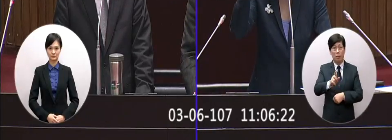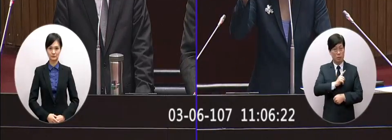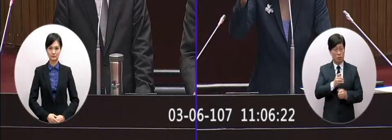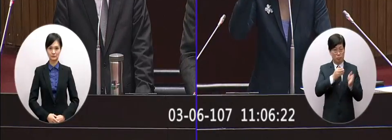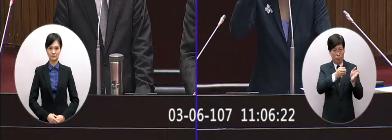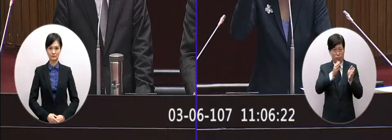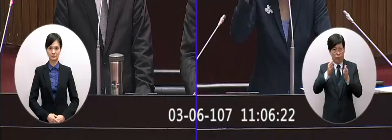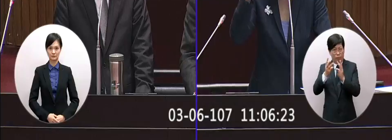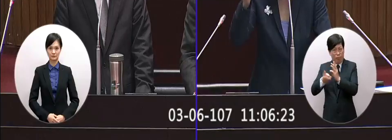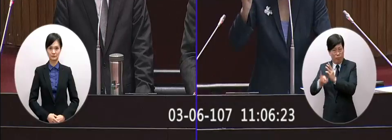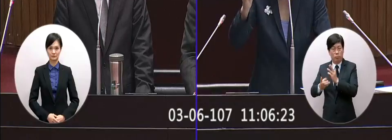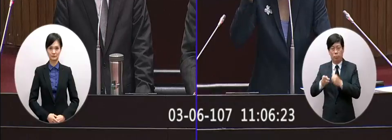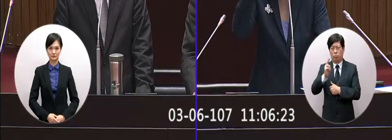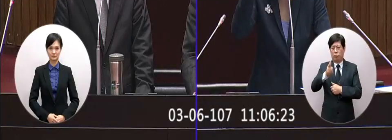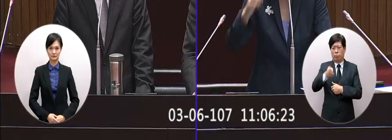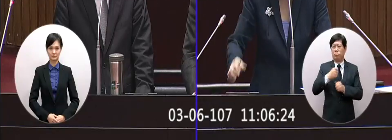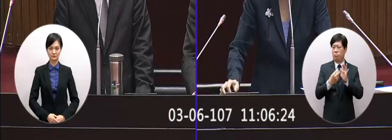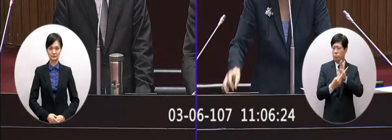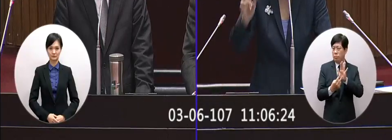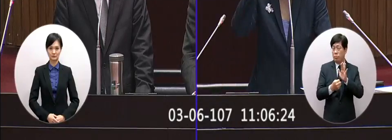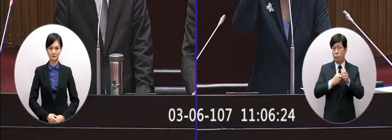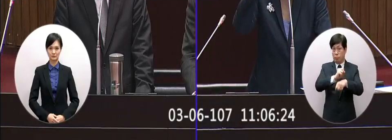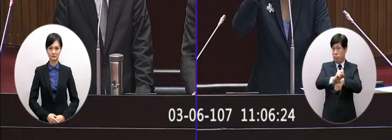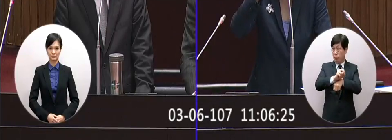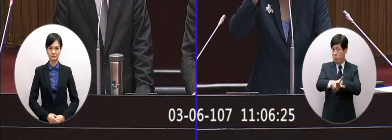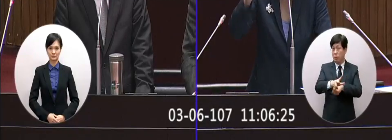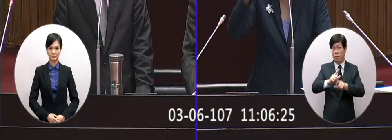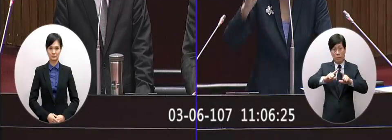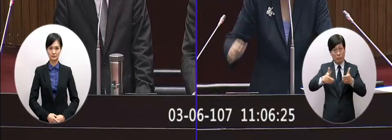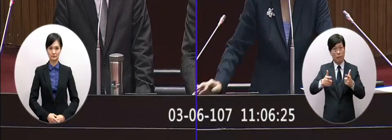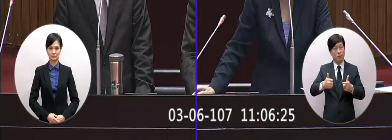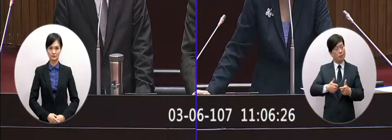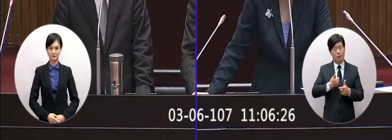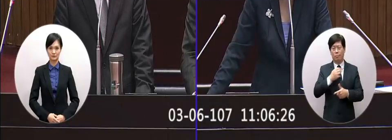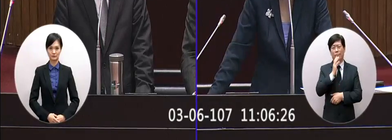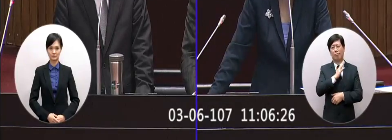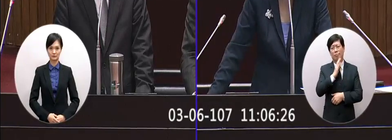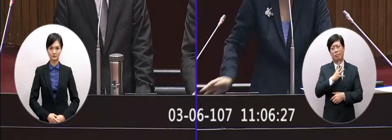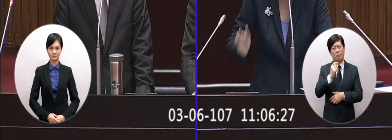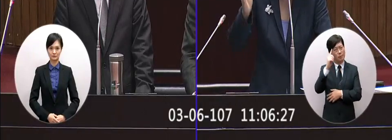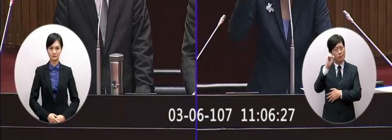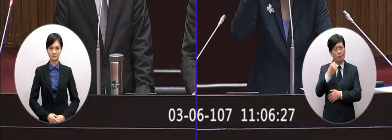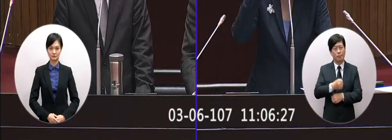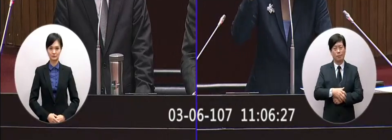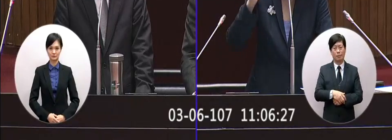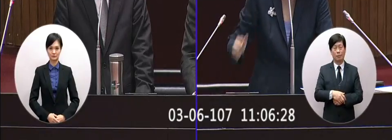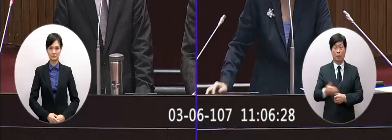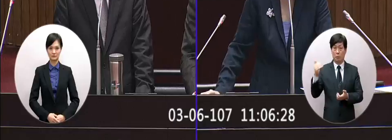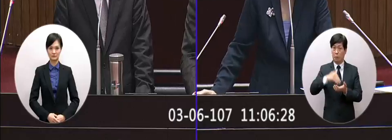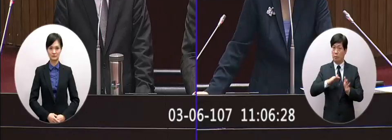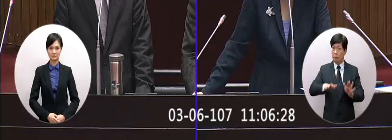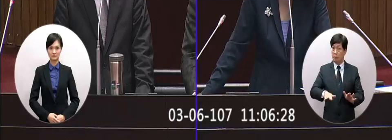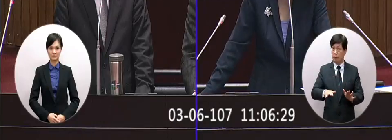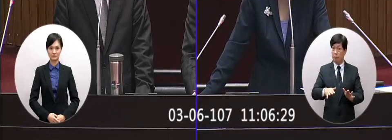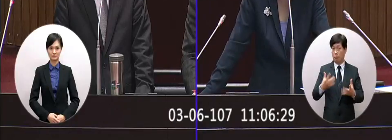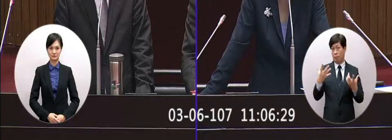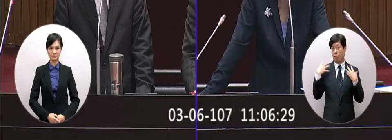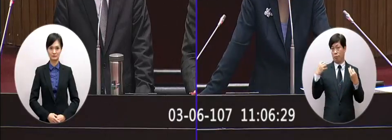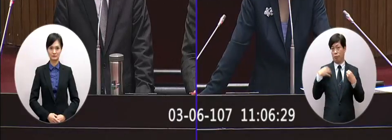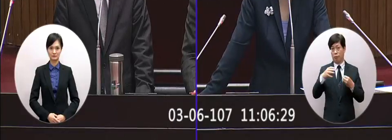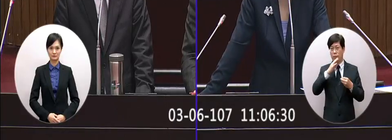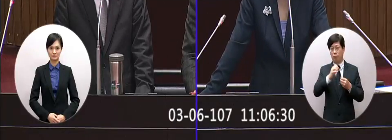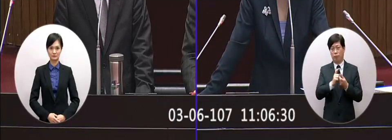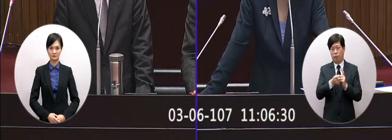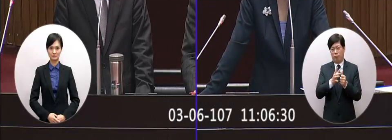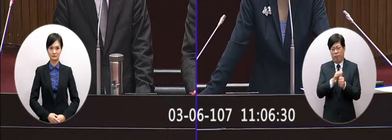对每一件事情都要求提出解释，七个小时已经做出没有意义的这个部分里面了，但是呢到目前为止还是继续在